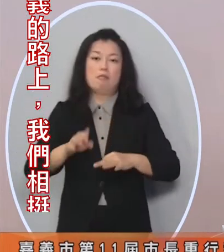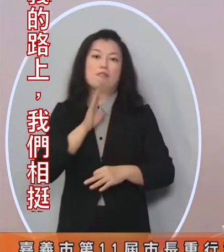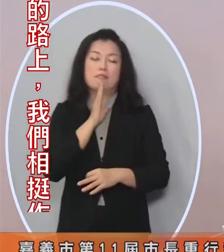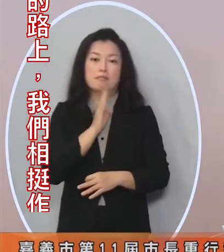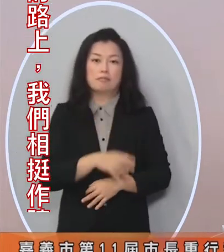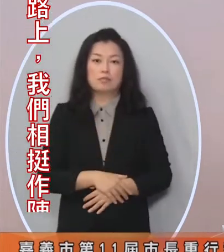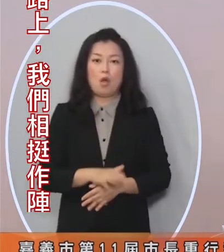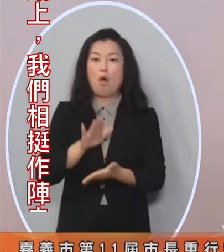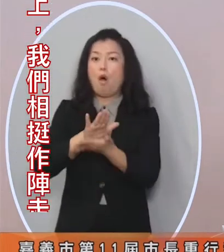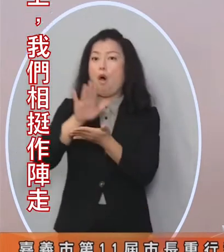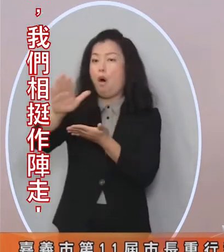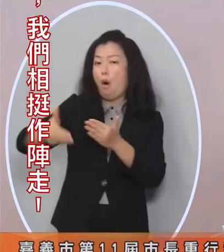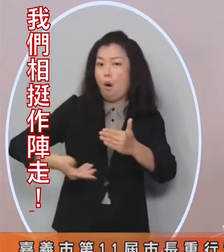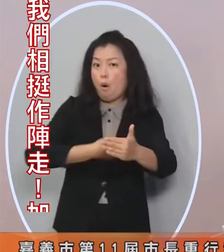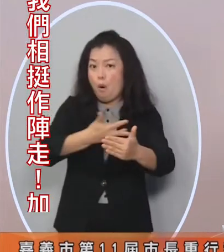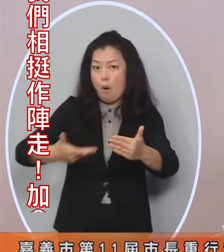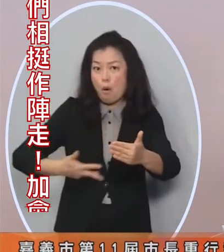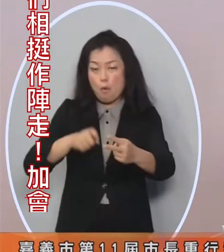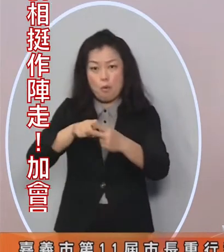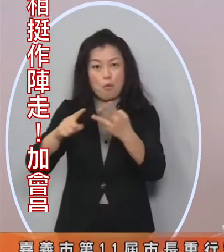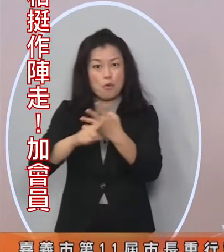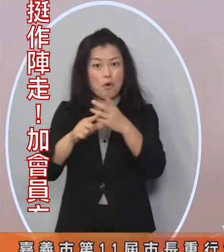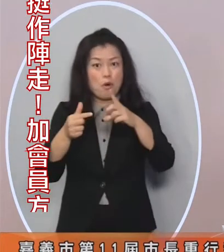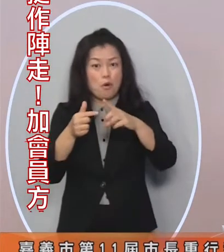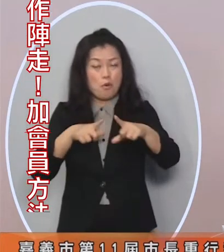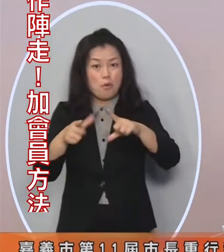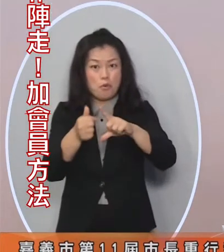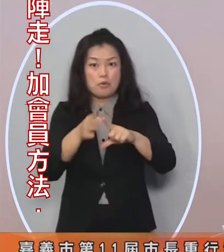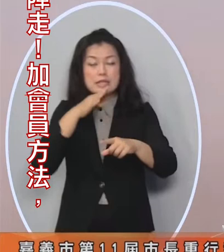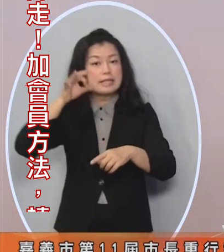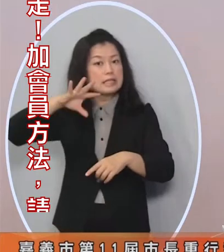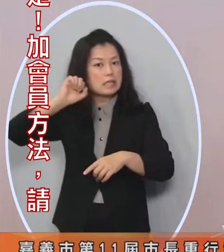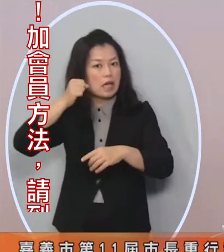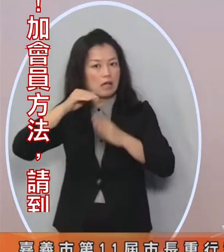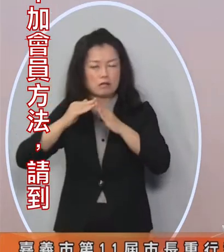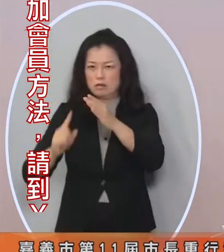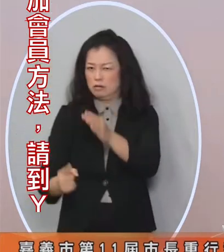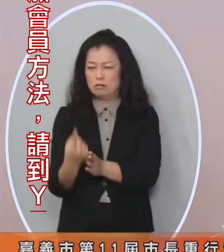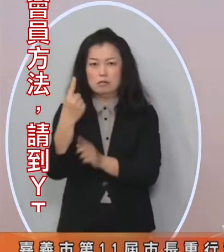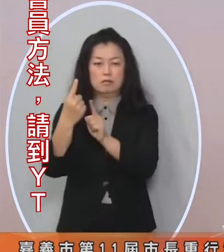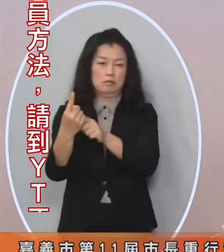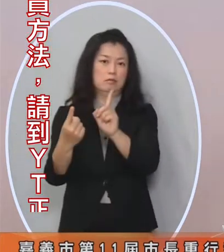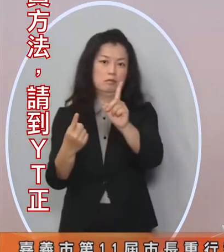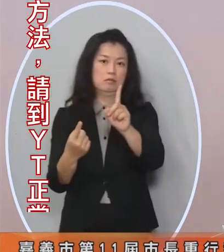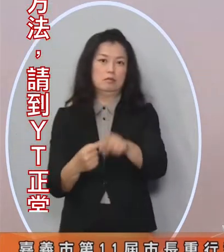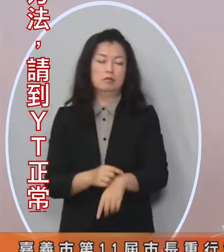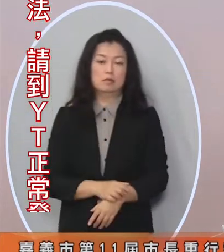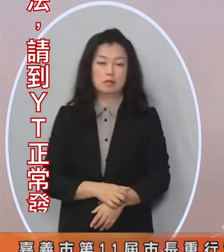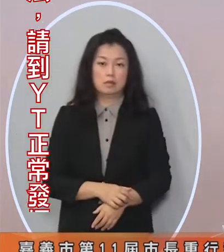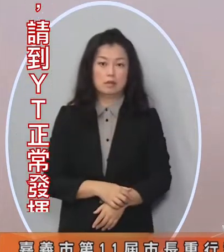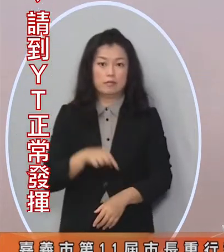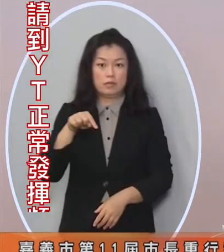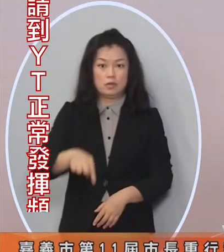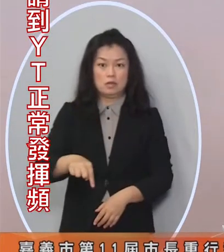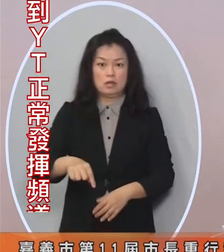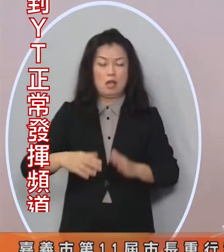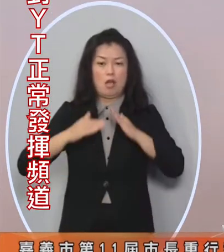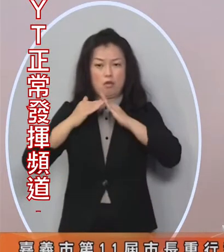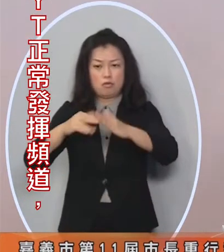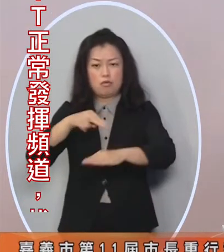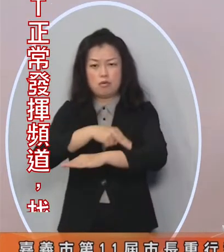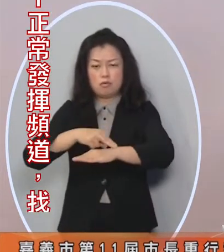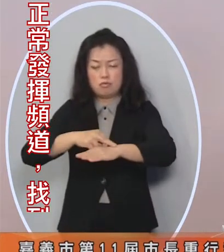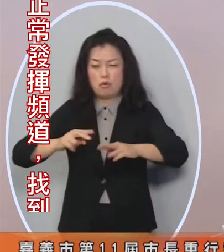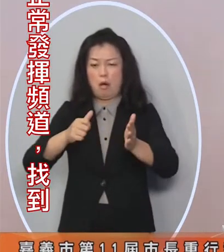现在后湖工业园区是嘉义市唯一的工业区。而且在设在后湖，我们不必都市计划变更的